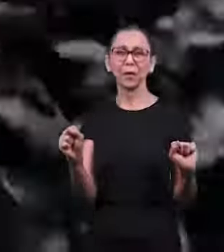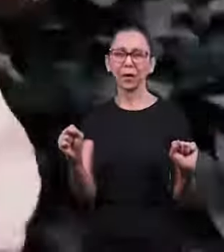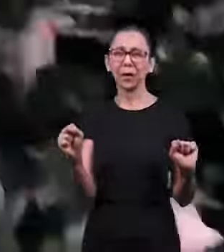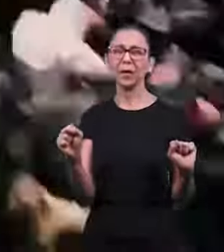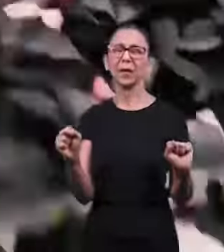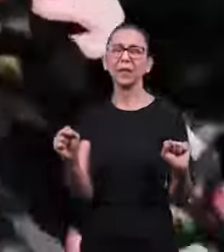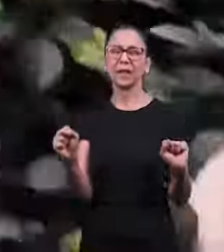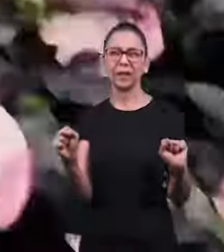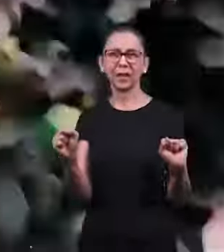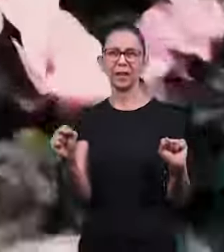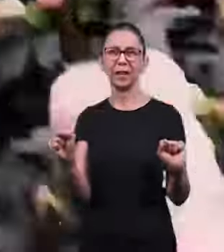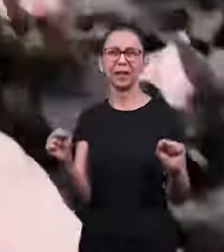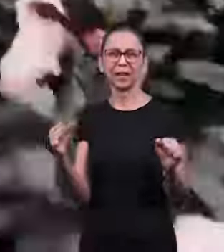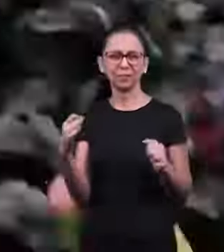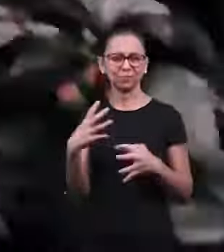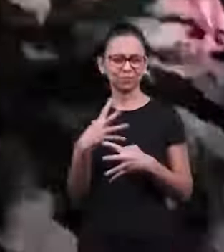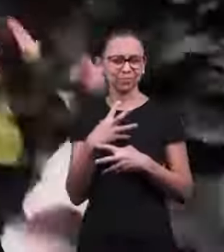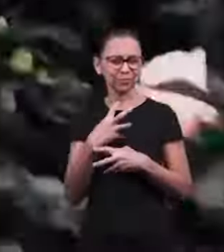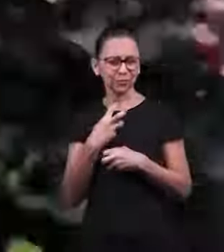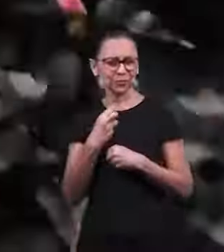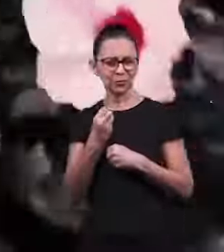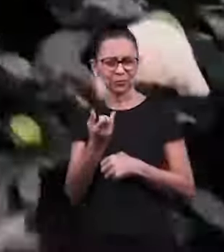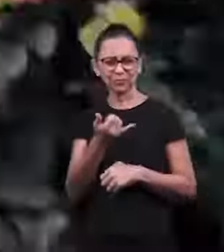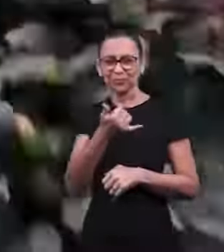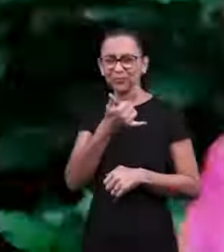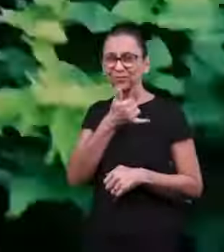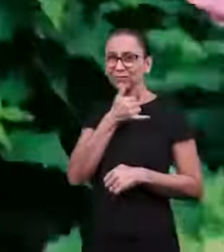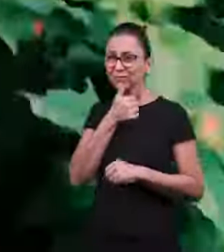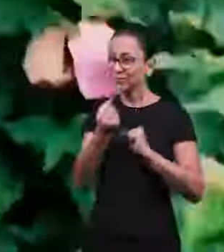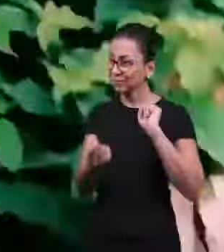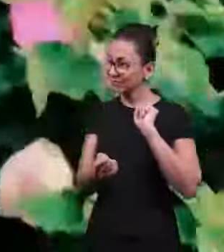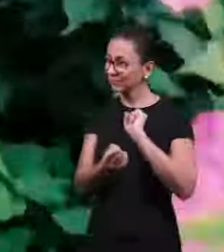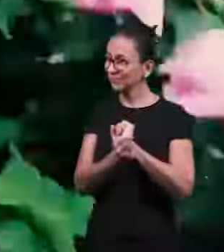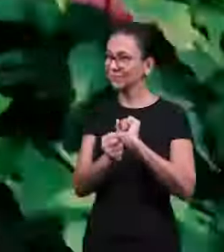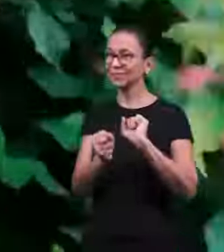затягивающую раны и приносящую смысл в